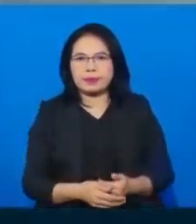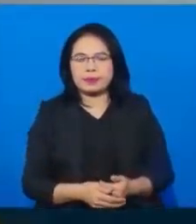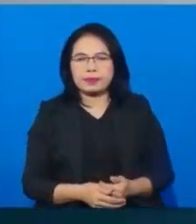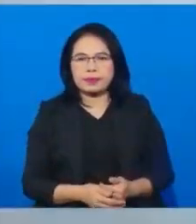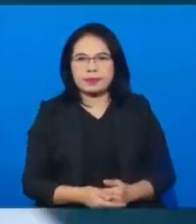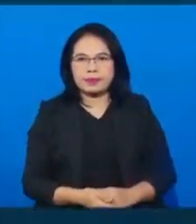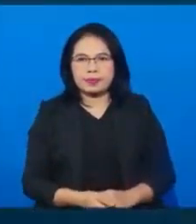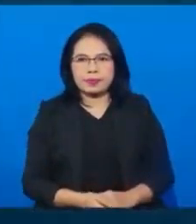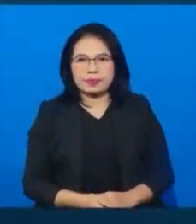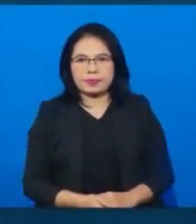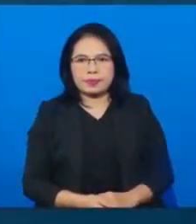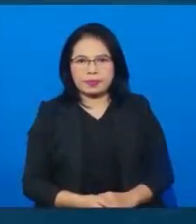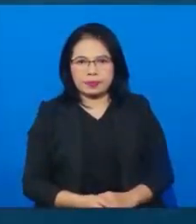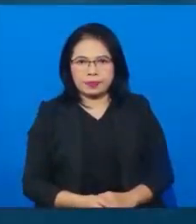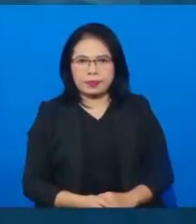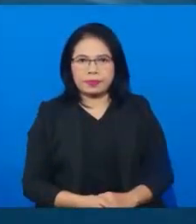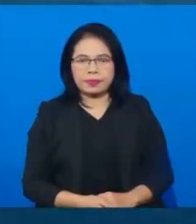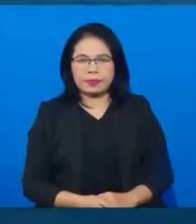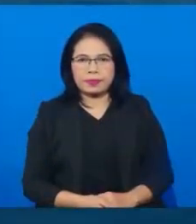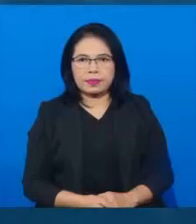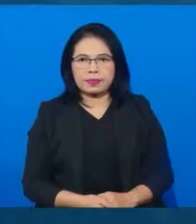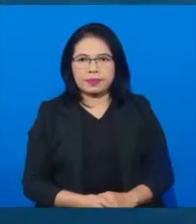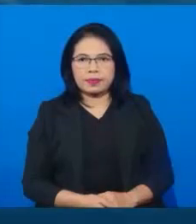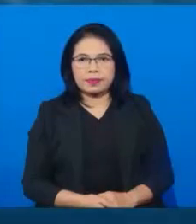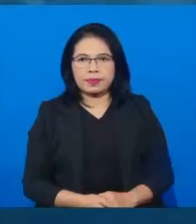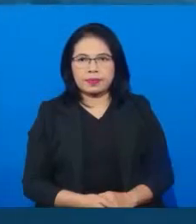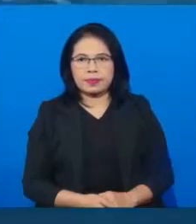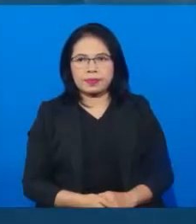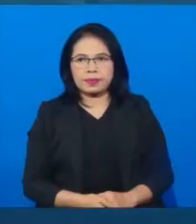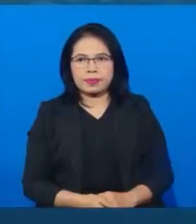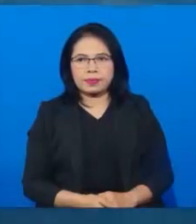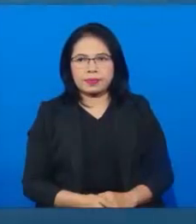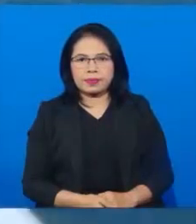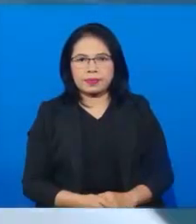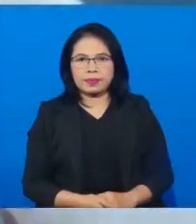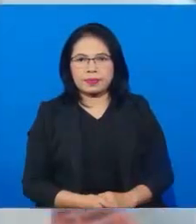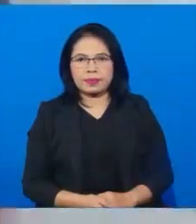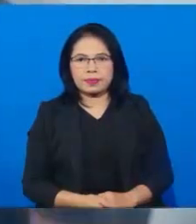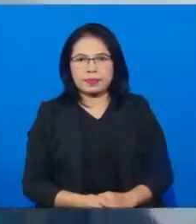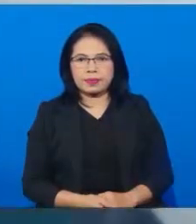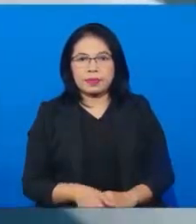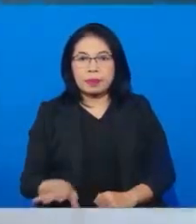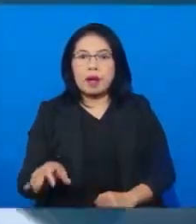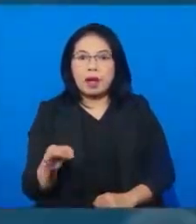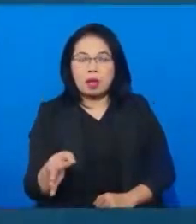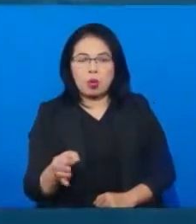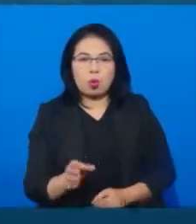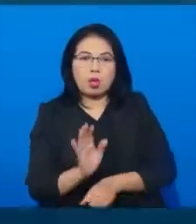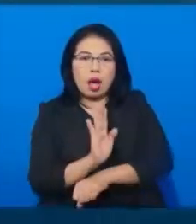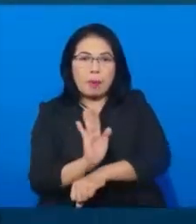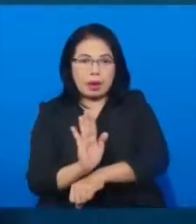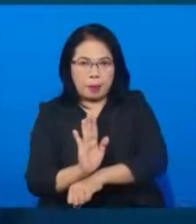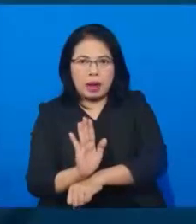setelah kapal dari Nunukan Kalimantan Utara bersandar di dermaga Pelabuhan Nusantara Kota Parepare, Sulawesi Selatan, Senin